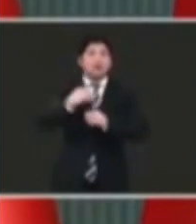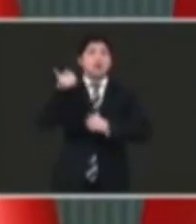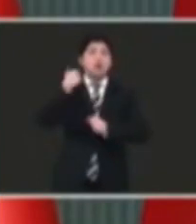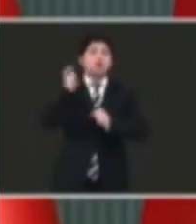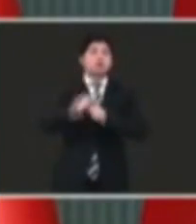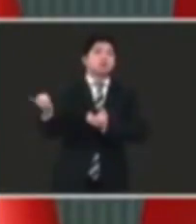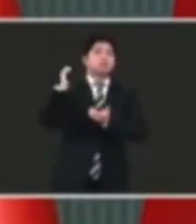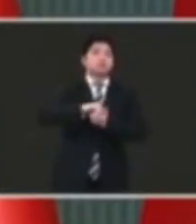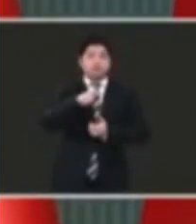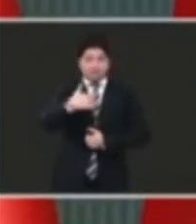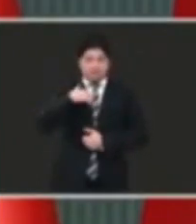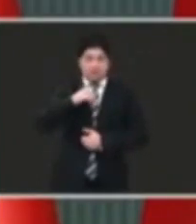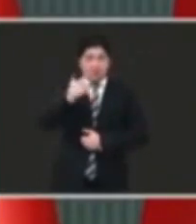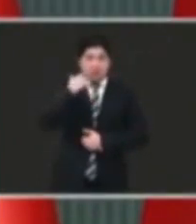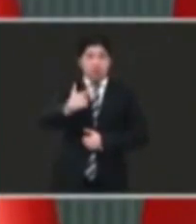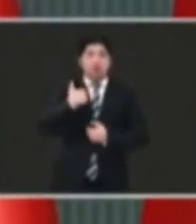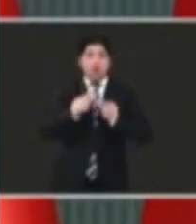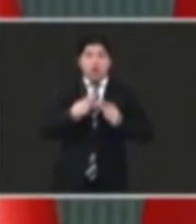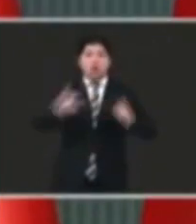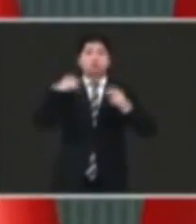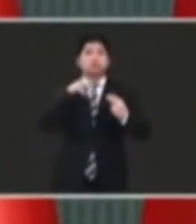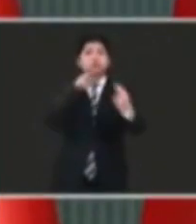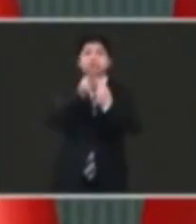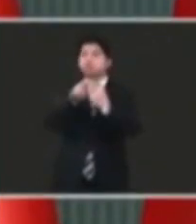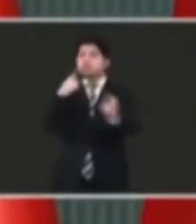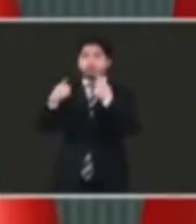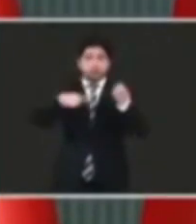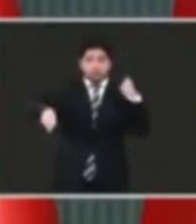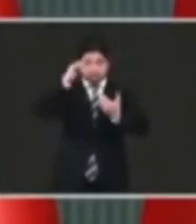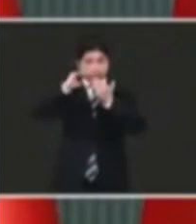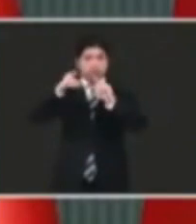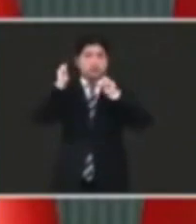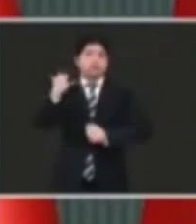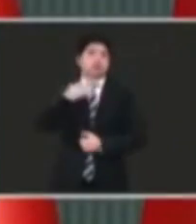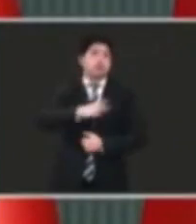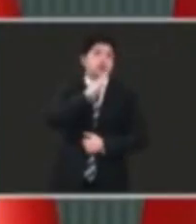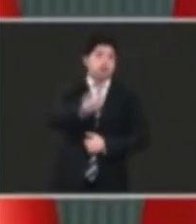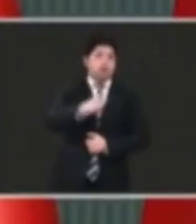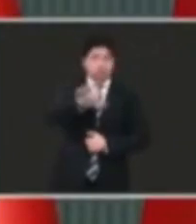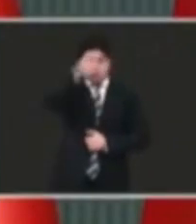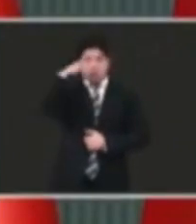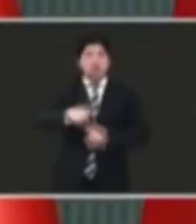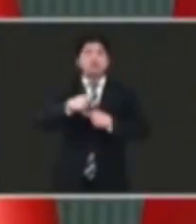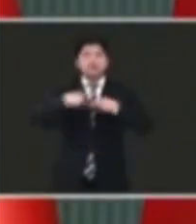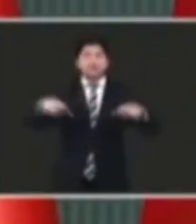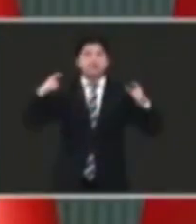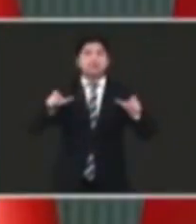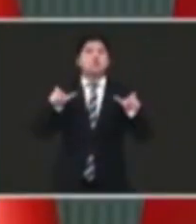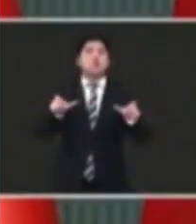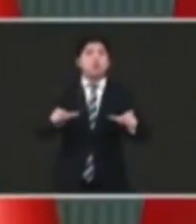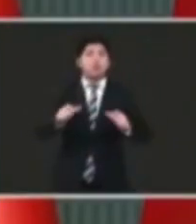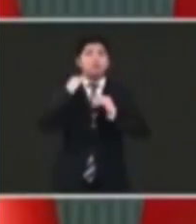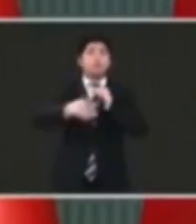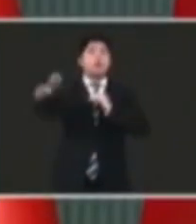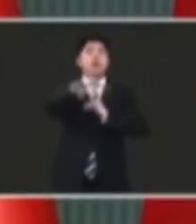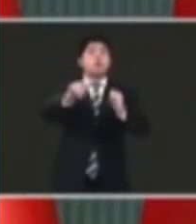με σκοπό να υπάρχει ένας διάβλος επικοινωνίας προς την άλλη πλευρά. Νομίζω ότι μου δώσατε την καλύτερη δίωδο στο επόμενο ερώτημα, διότι